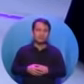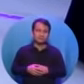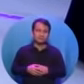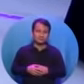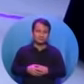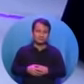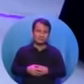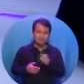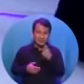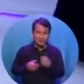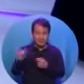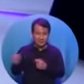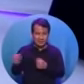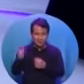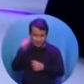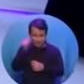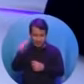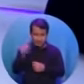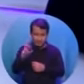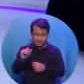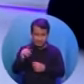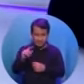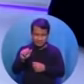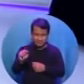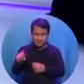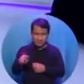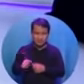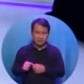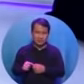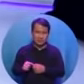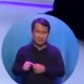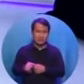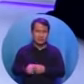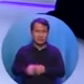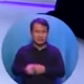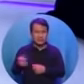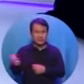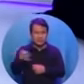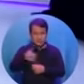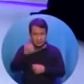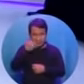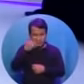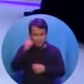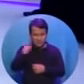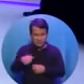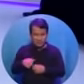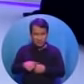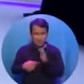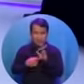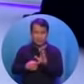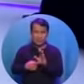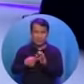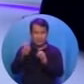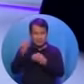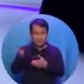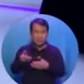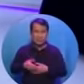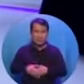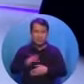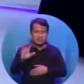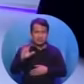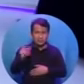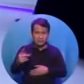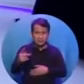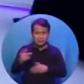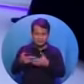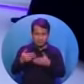Ariza. Cute na name. Unique. Okay. Ariza. Tawagan si Ariza para matanggap na niya ang kanyang 5,000 pesos